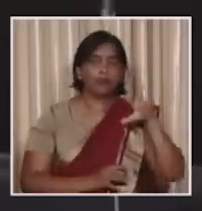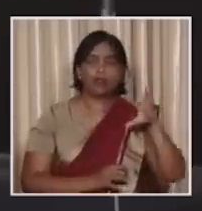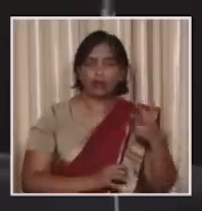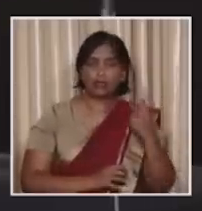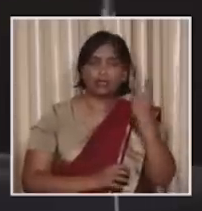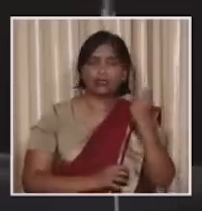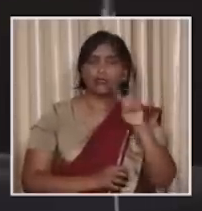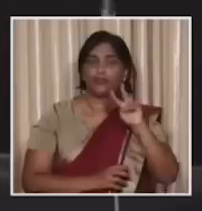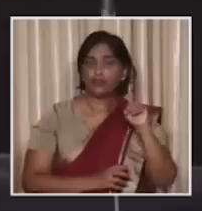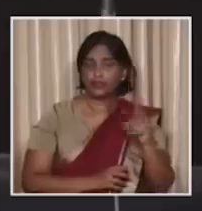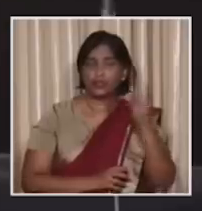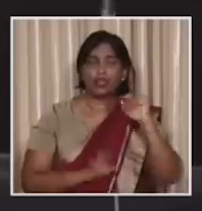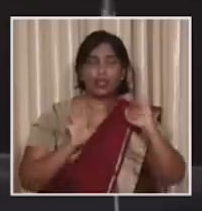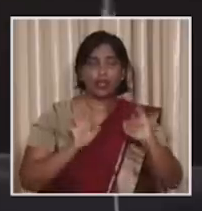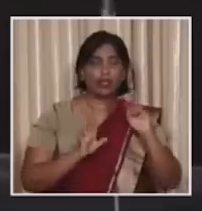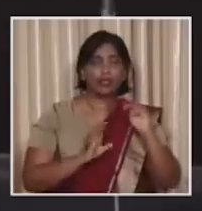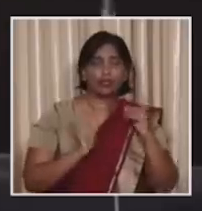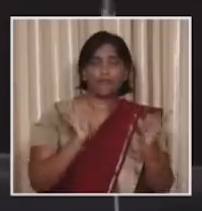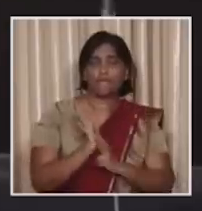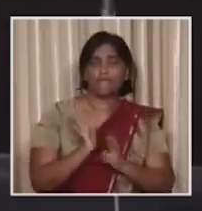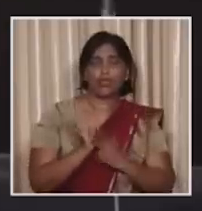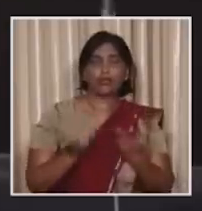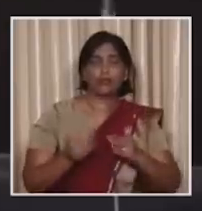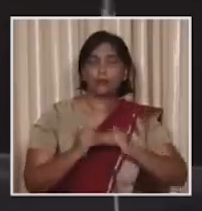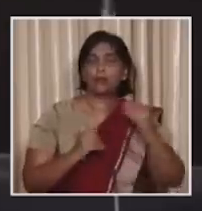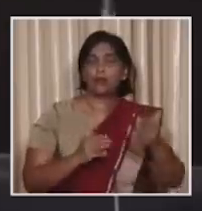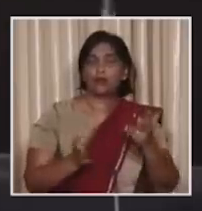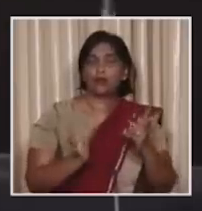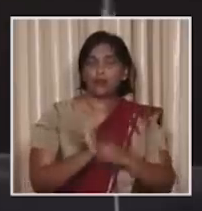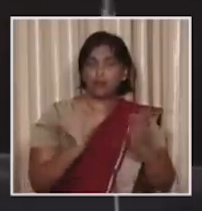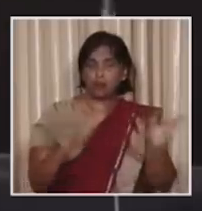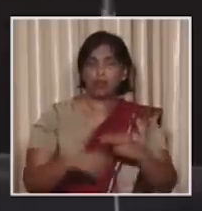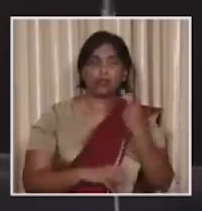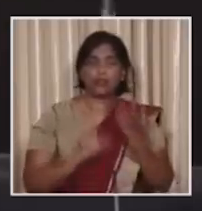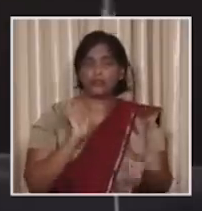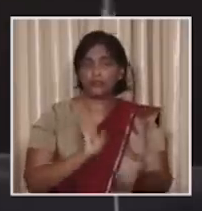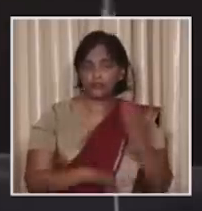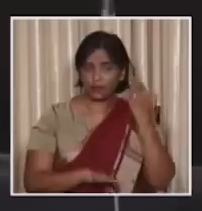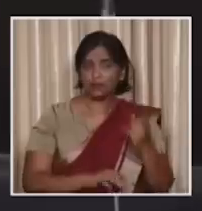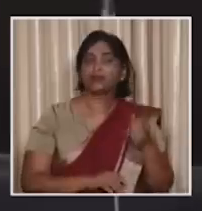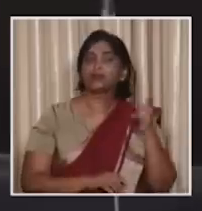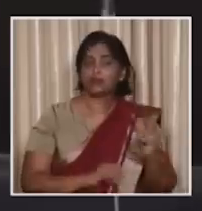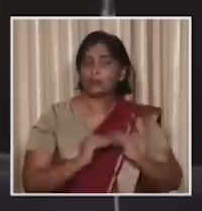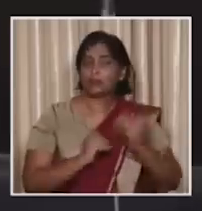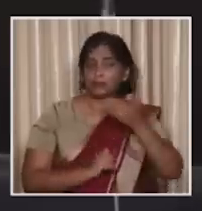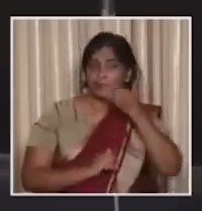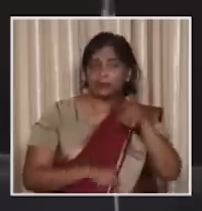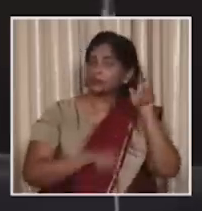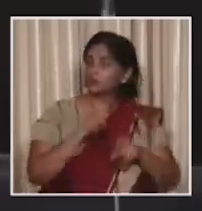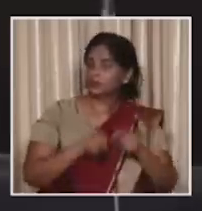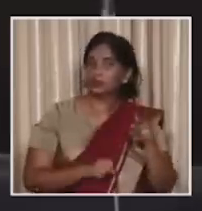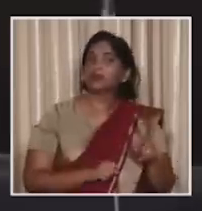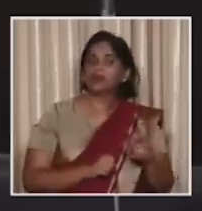4800ක් 2021/6/30ට තුච්ච පුරප්පාඩු. ඉන් පස්සේ ඇතිවෙච්ච පුරප්පාඩු තව 2000කට වැඩි. එතකොට පස්සේ සූසුකම් ලැබපු